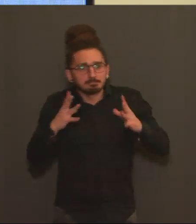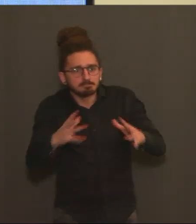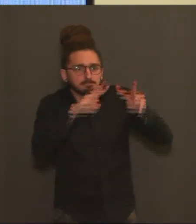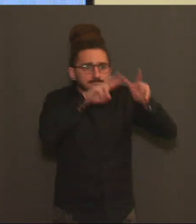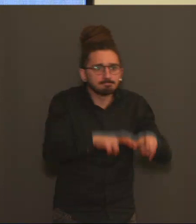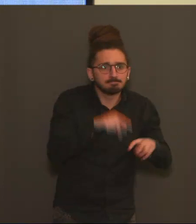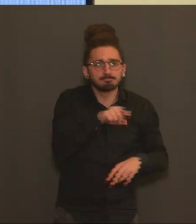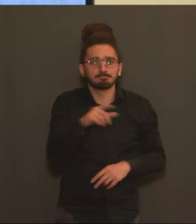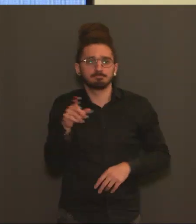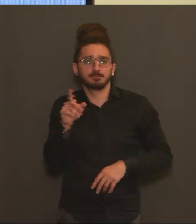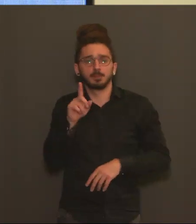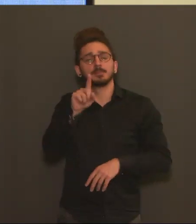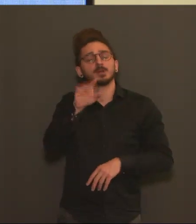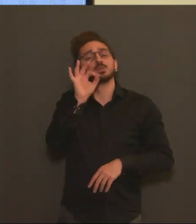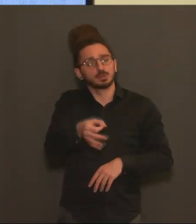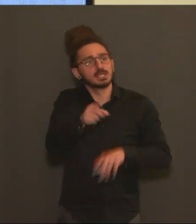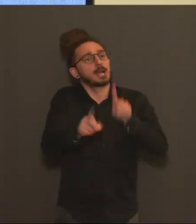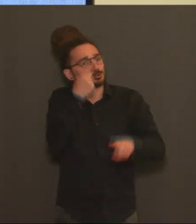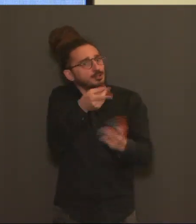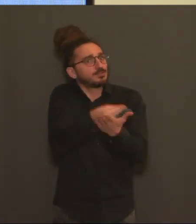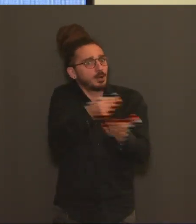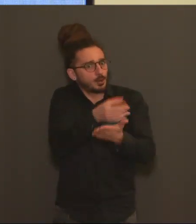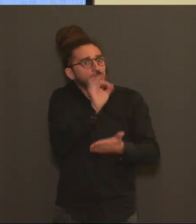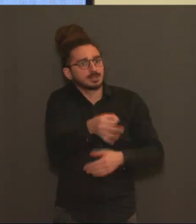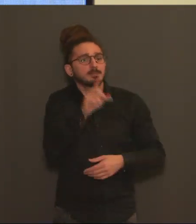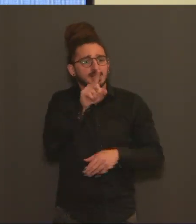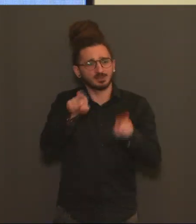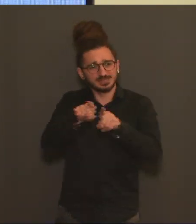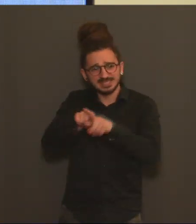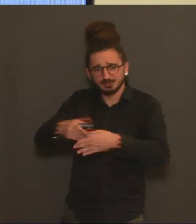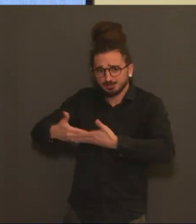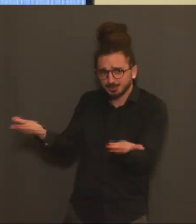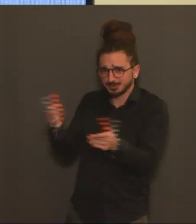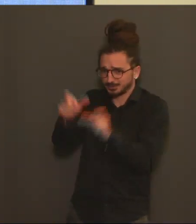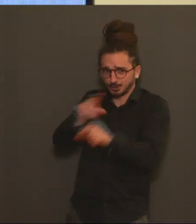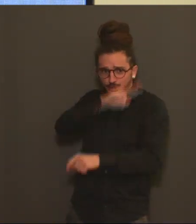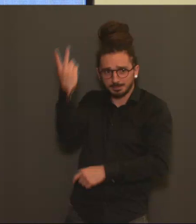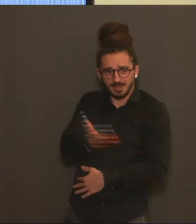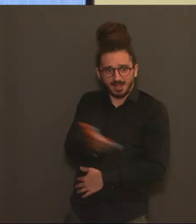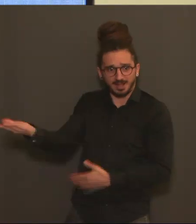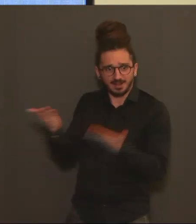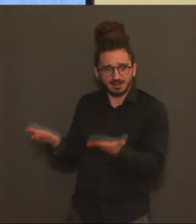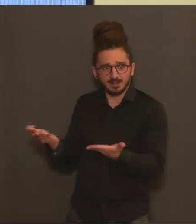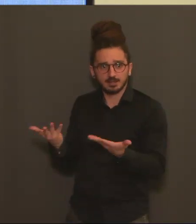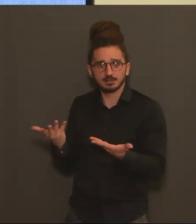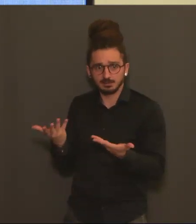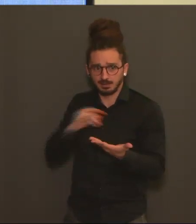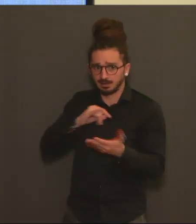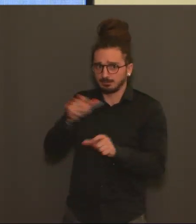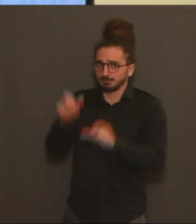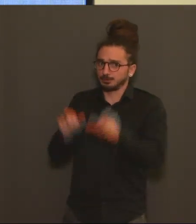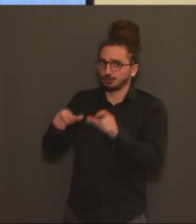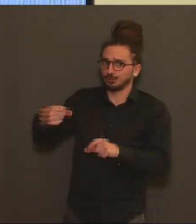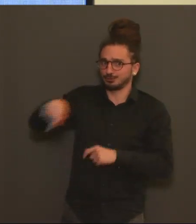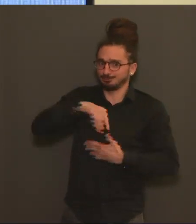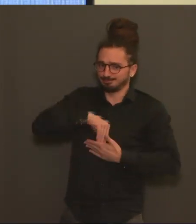valider l'activité d'un vaccin, mais c'est une population qui a des comorbidités diverses, qui est dans un monde qui